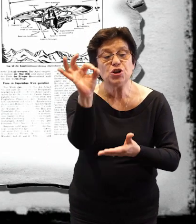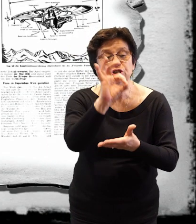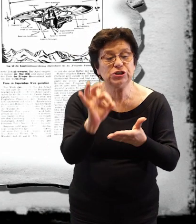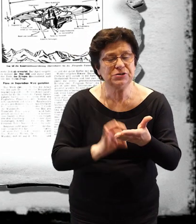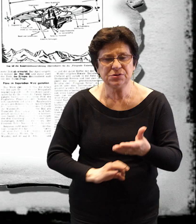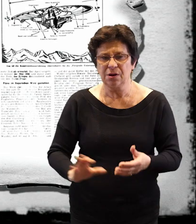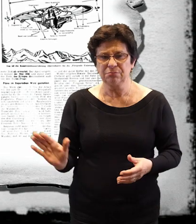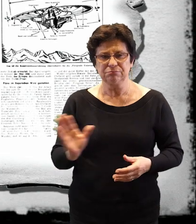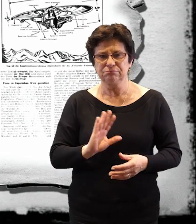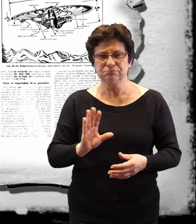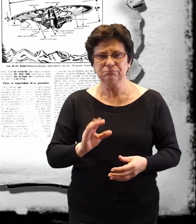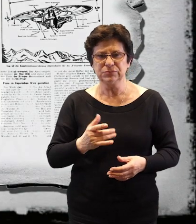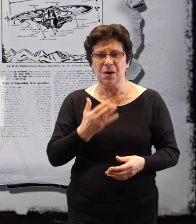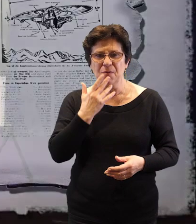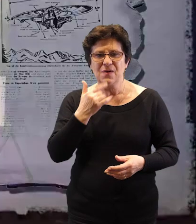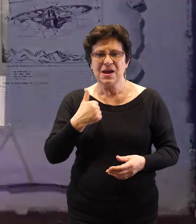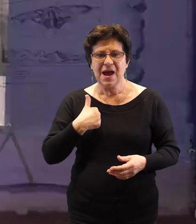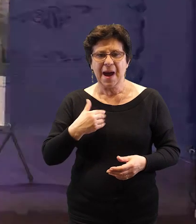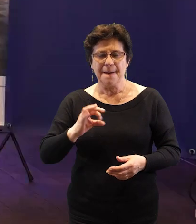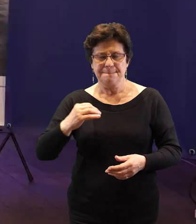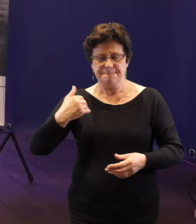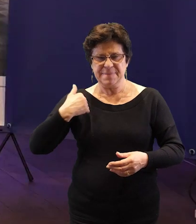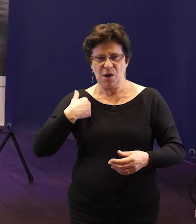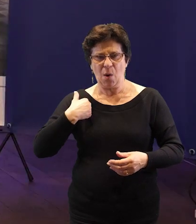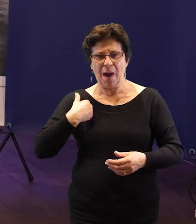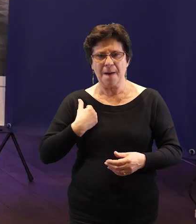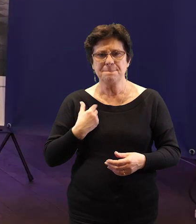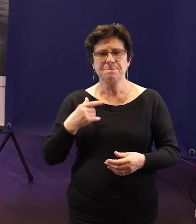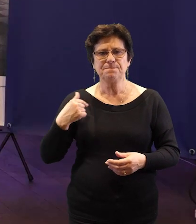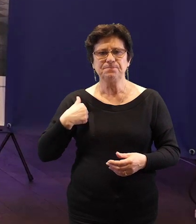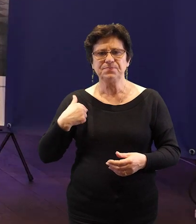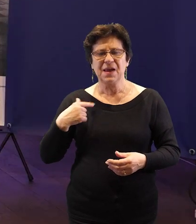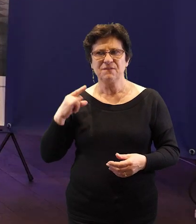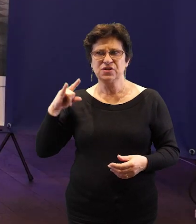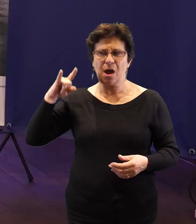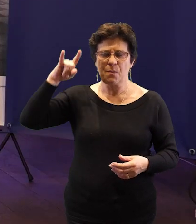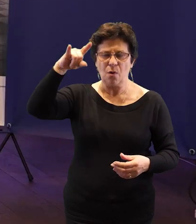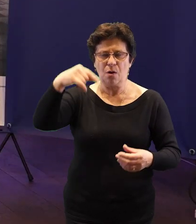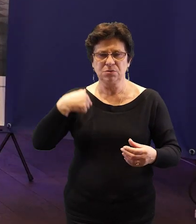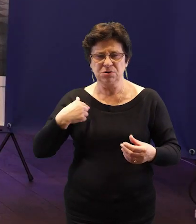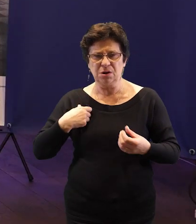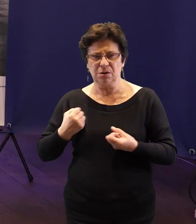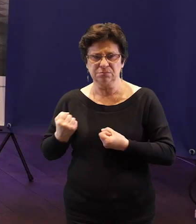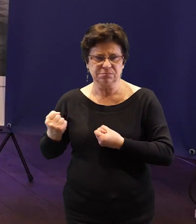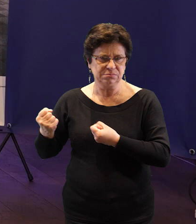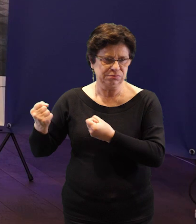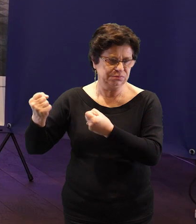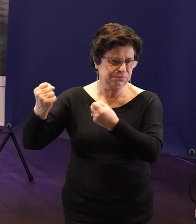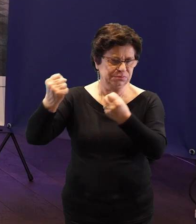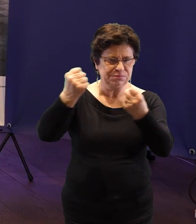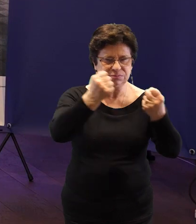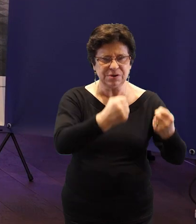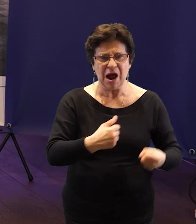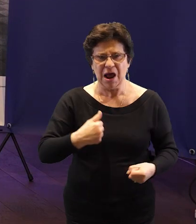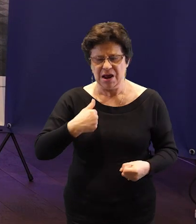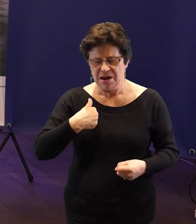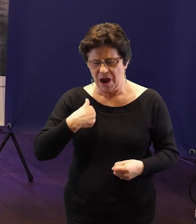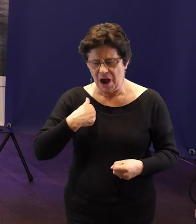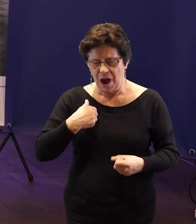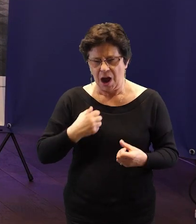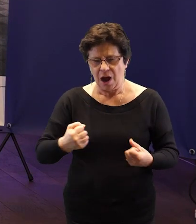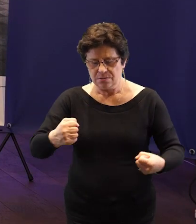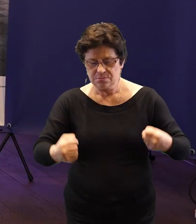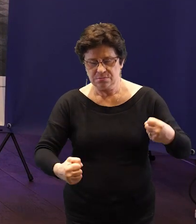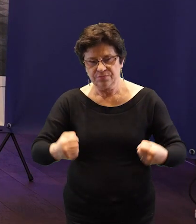opowiadać, że on był pilotem oblatywaczem, że on w 1941 roku stworzyli pierwsze projekty, że on zasiadł